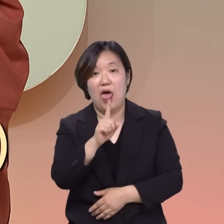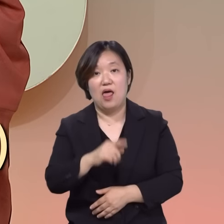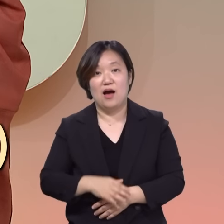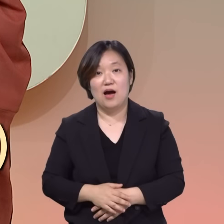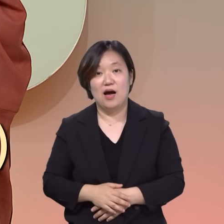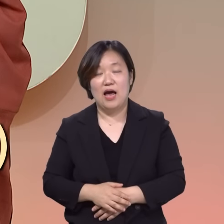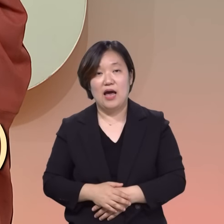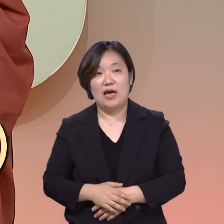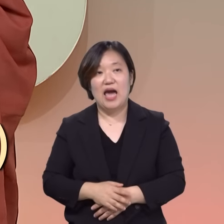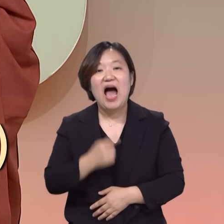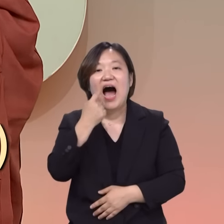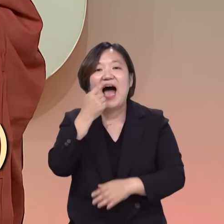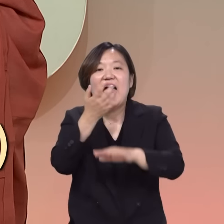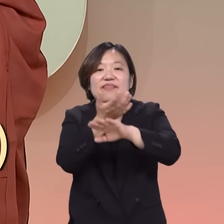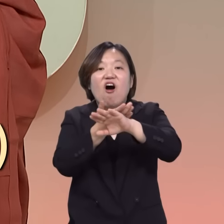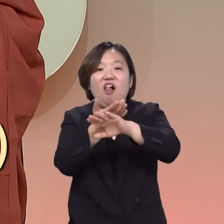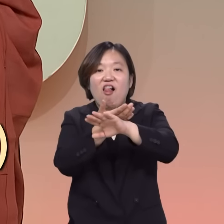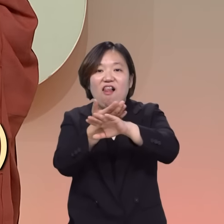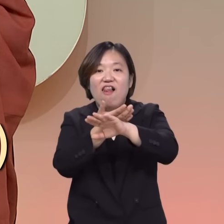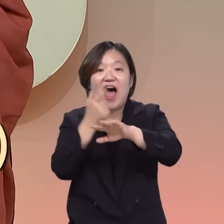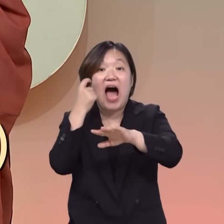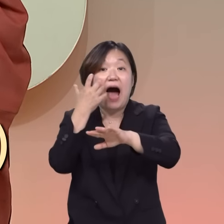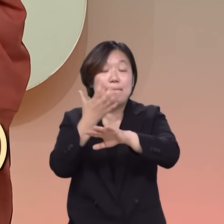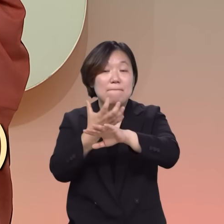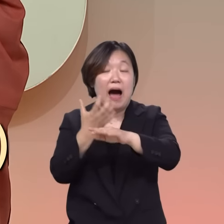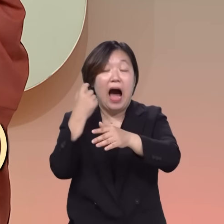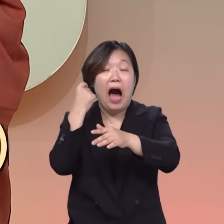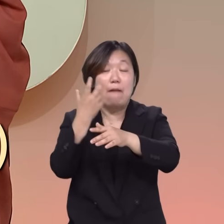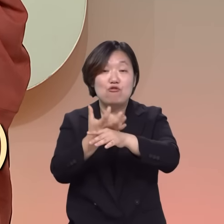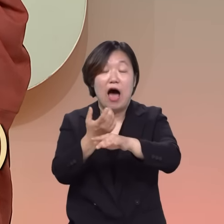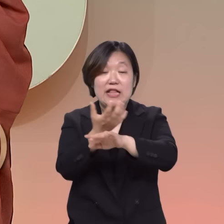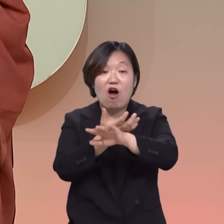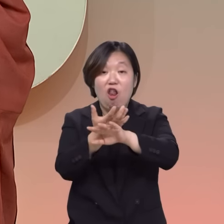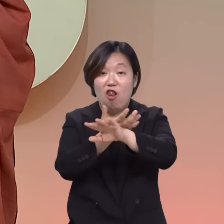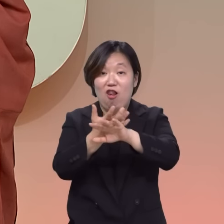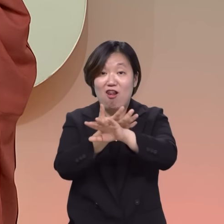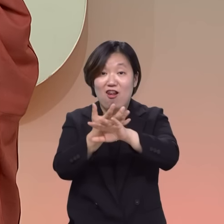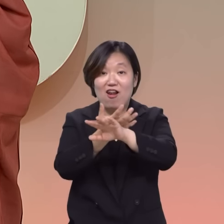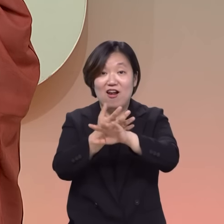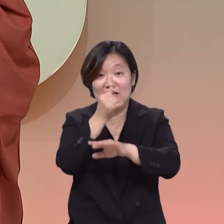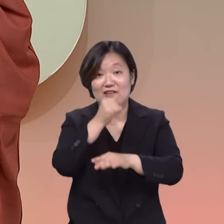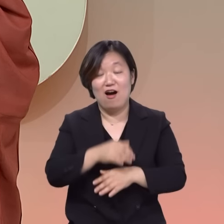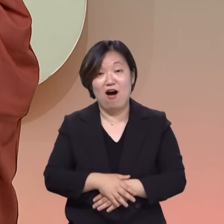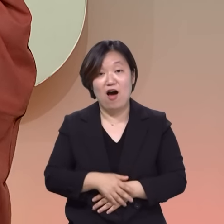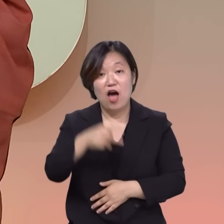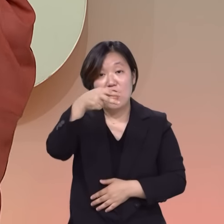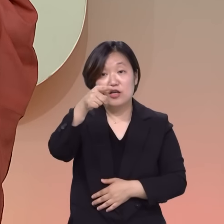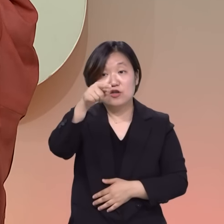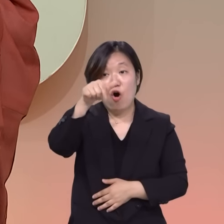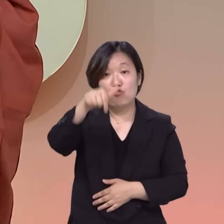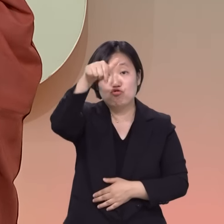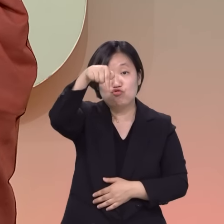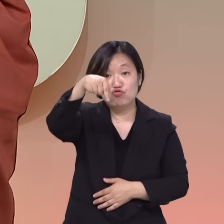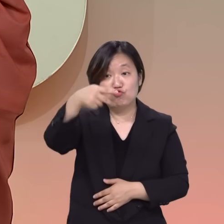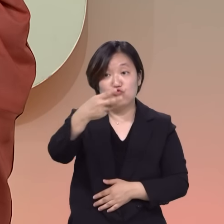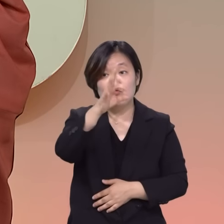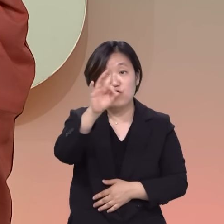하얀 털이 나 있다 해 가지고 백호라고 부르거든요이 미간 사이를 그래서 석 그라에 보면 석구랑